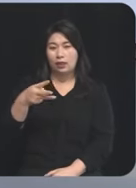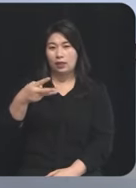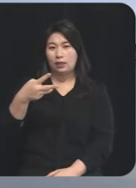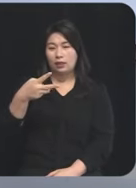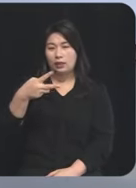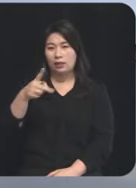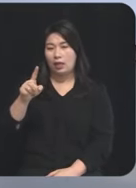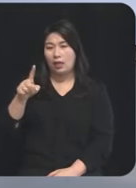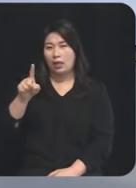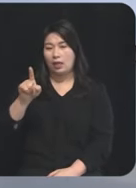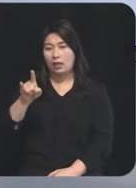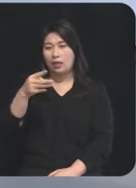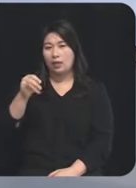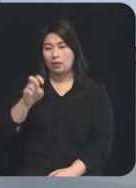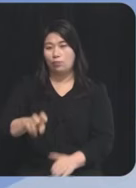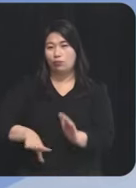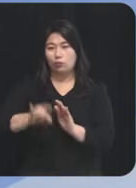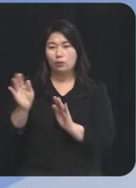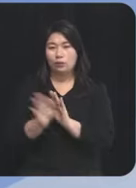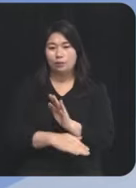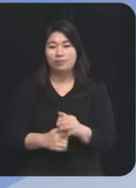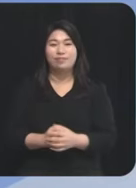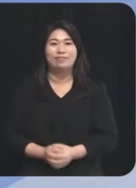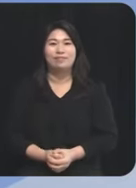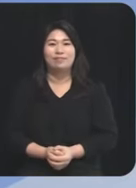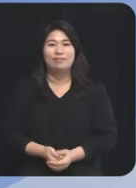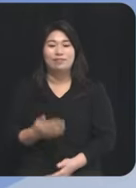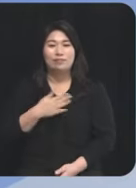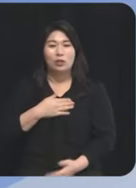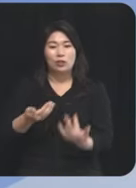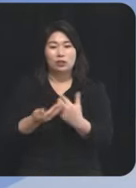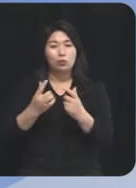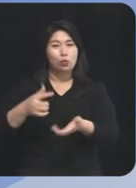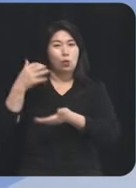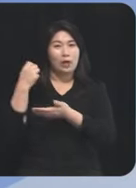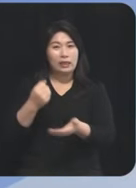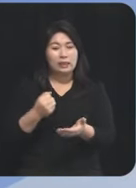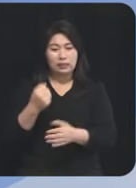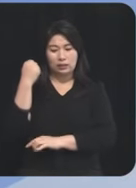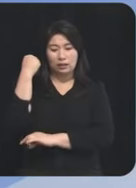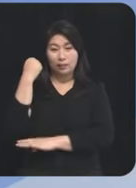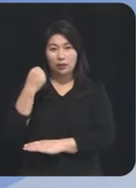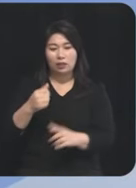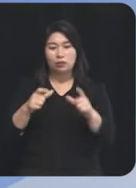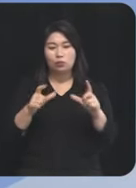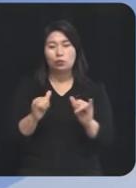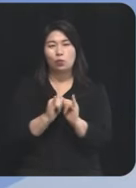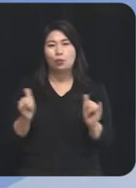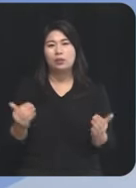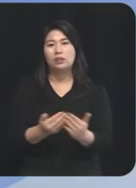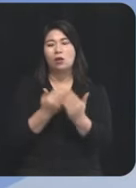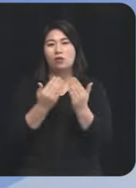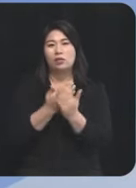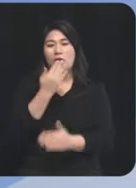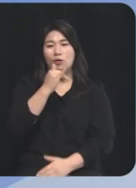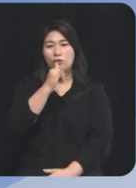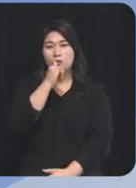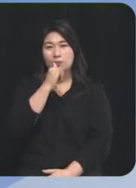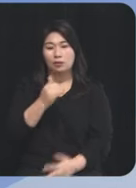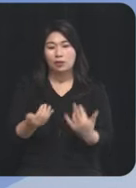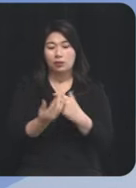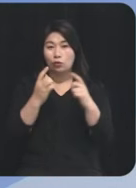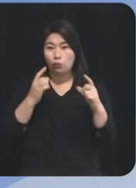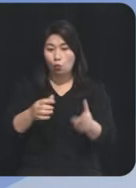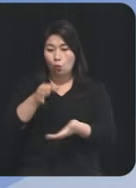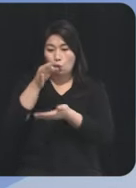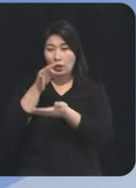먼저 시작하겠습니다. 네, 저는 제주 가치에 기반한 도민성장 시대를 열어나가겠습니다. 제주의